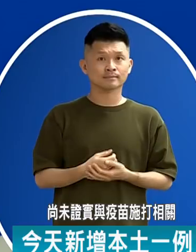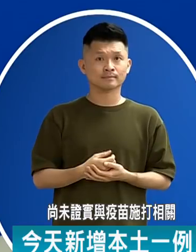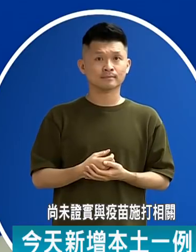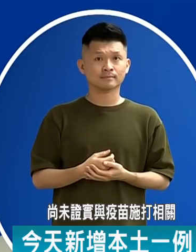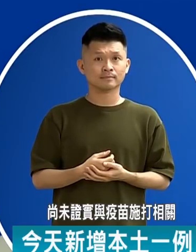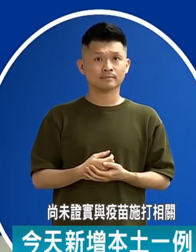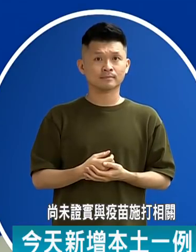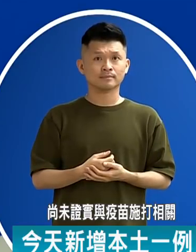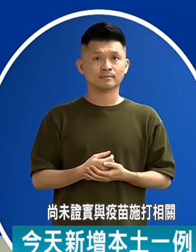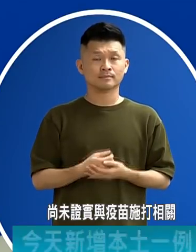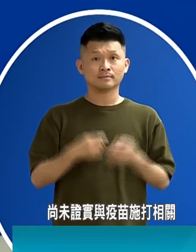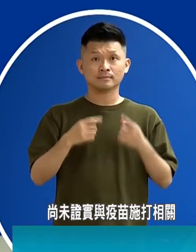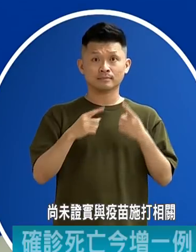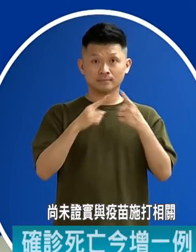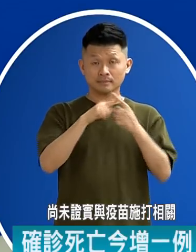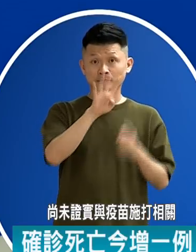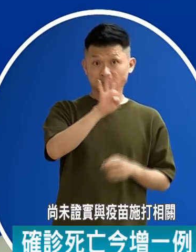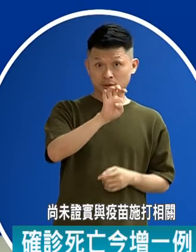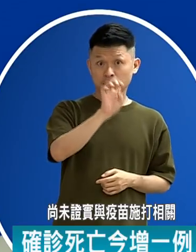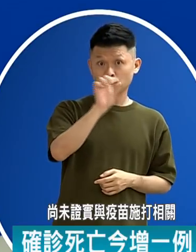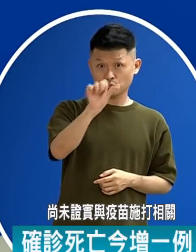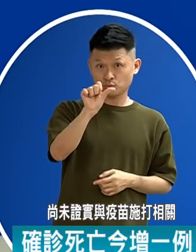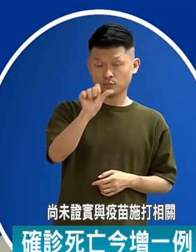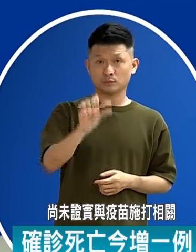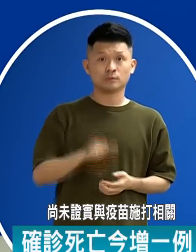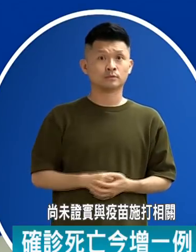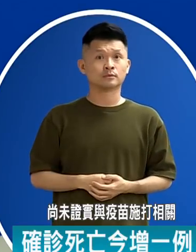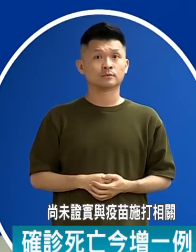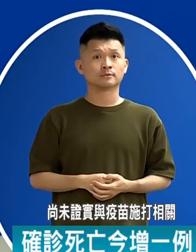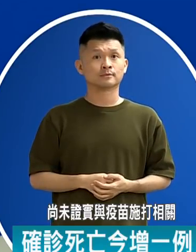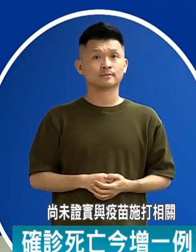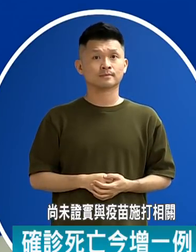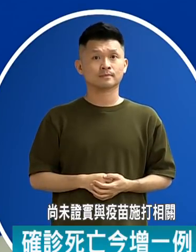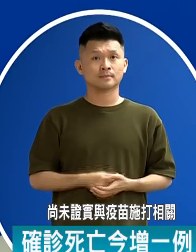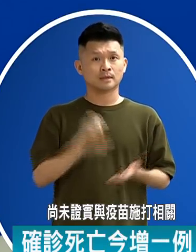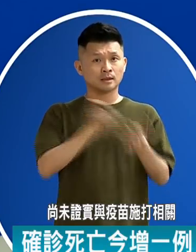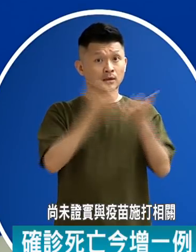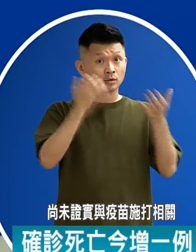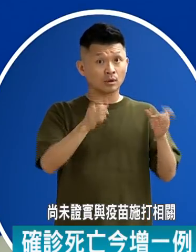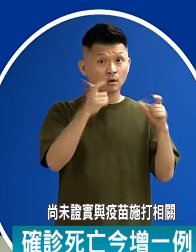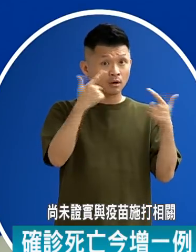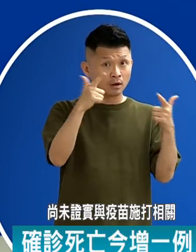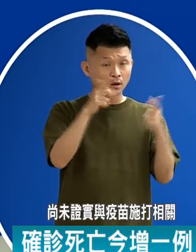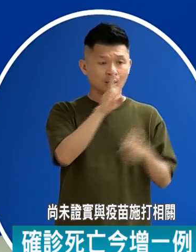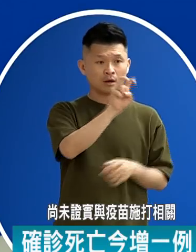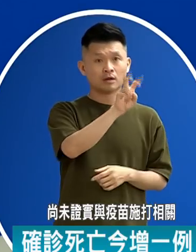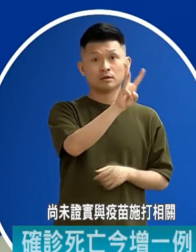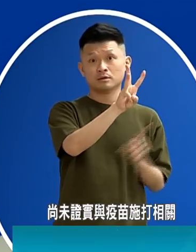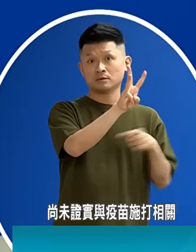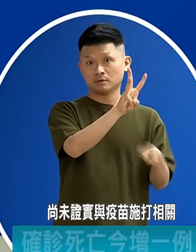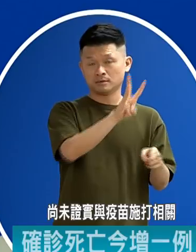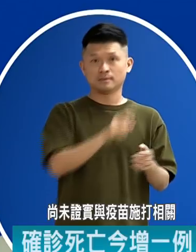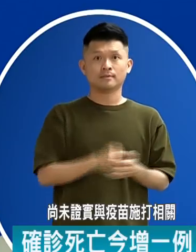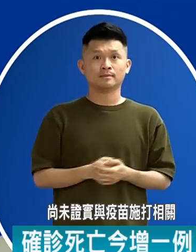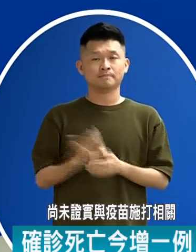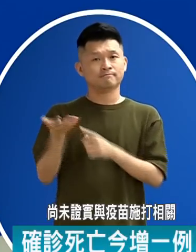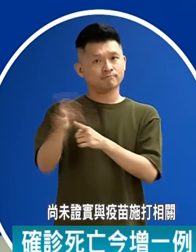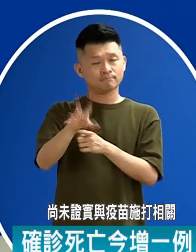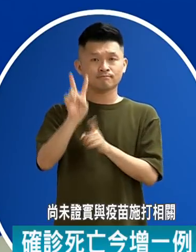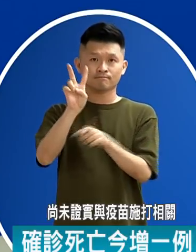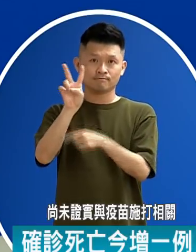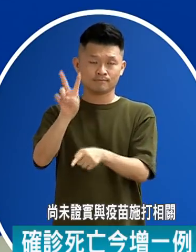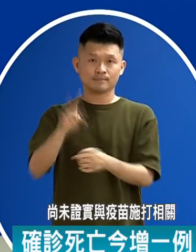疫苗接种后不良事件45件，那非严重不良事件23件，死